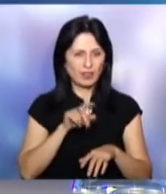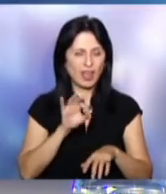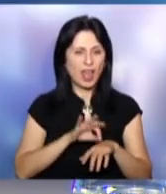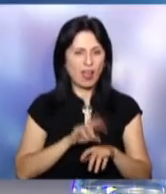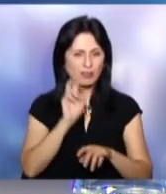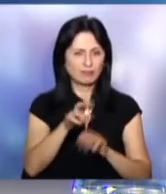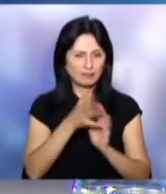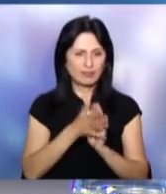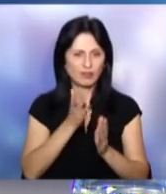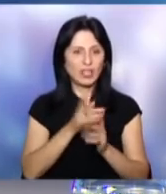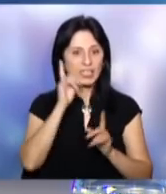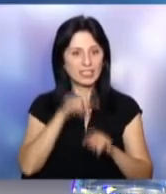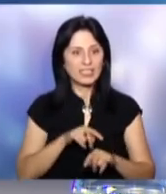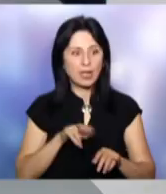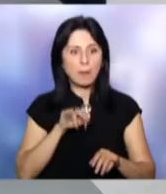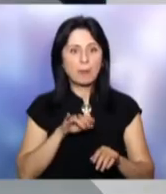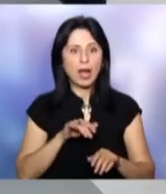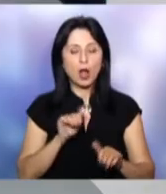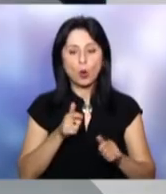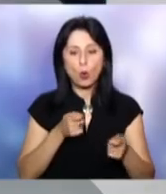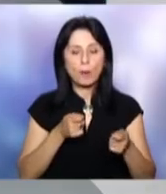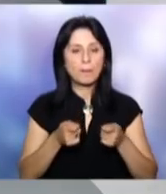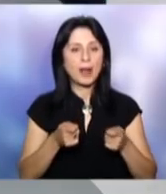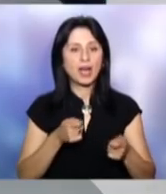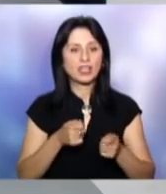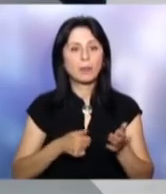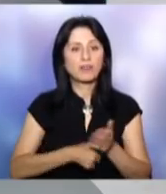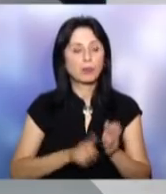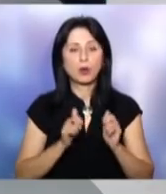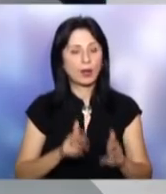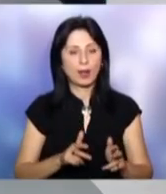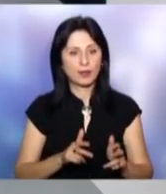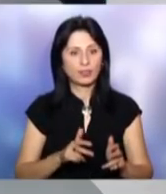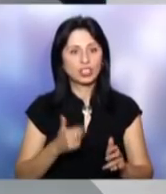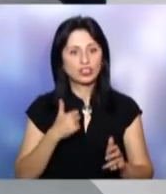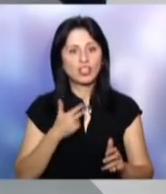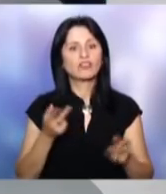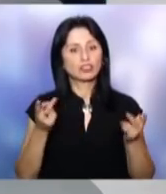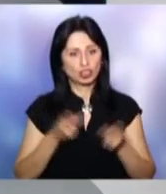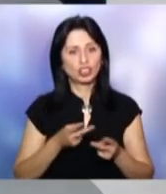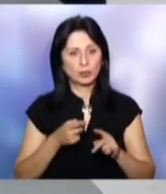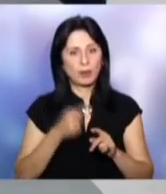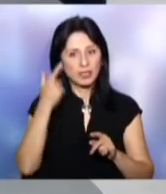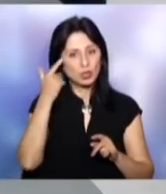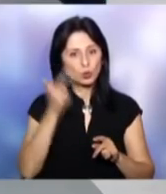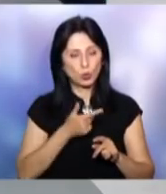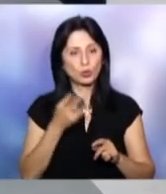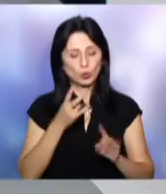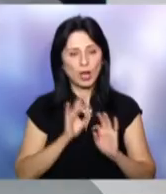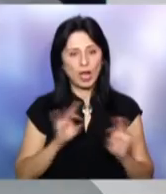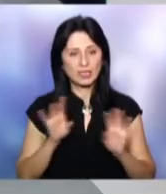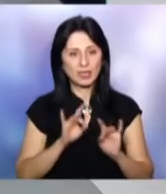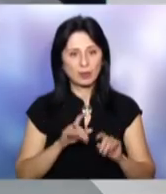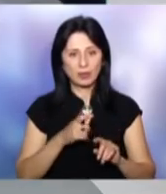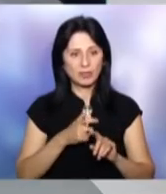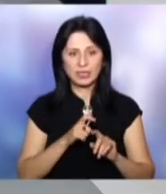და ისიც იცით ასეთ შემთხვევაში როგორ შეიძლება ადამიანს მივეხმაროთ. ჩვენ გვჭირდება ამ ცოდნის გაზიარება,